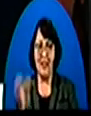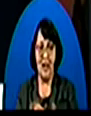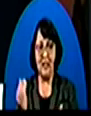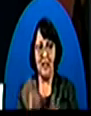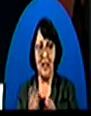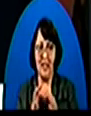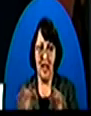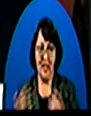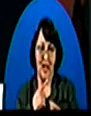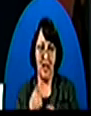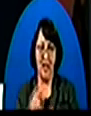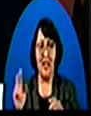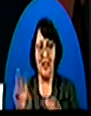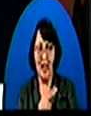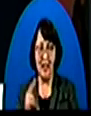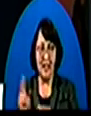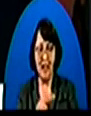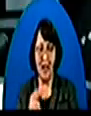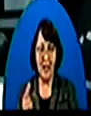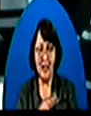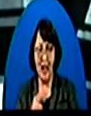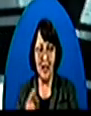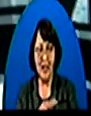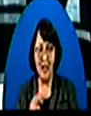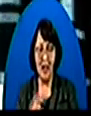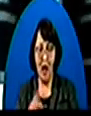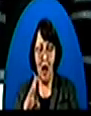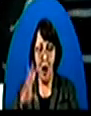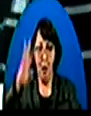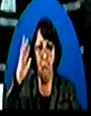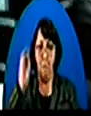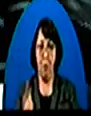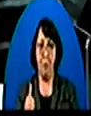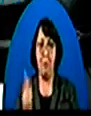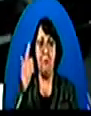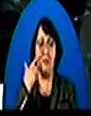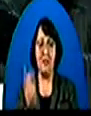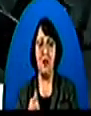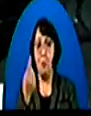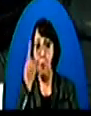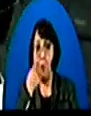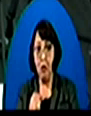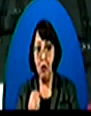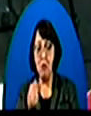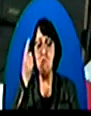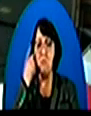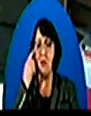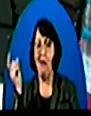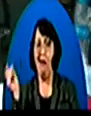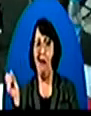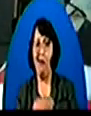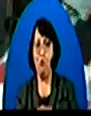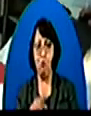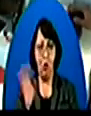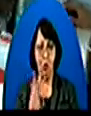дадал болох ажиллагаа л да. Дадал болмоор байна. Нэг удаа мэдчихэд мартахын жүрээс болохгүй.